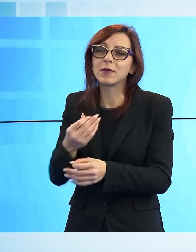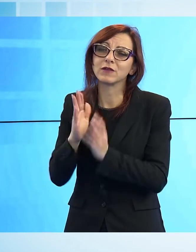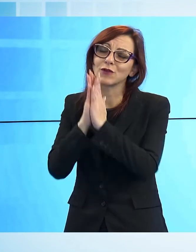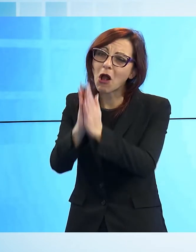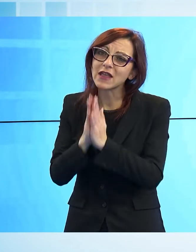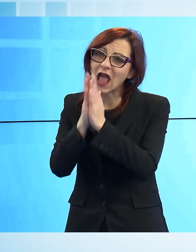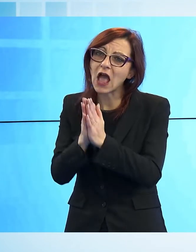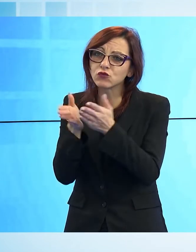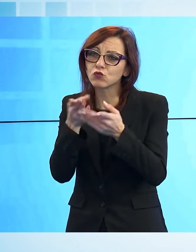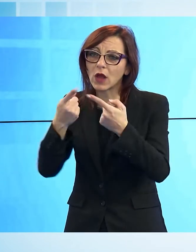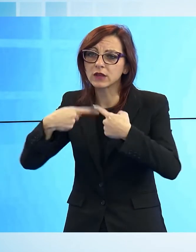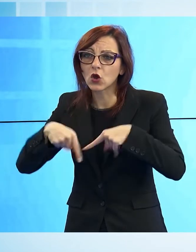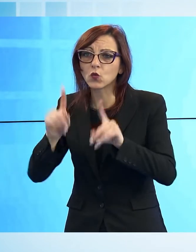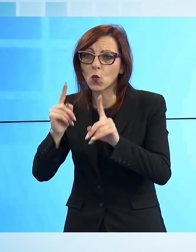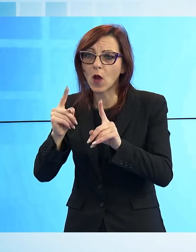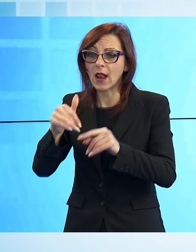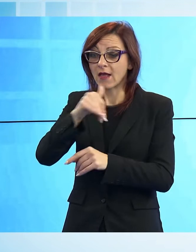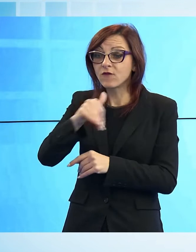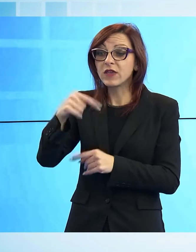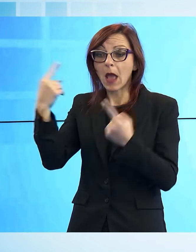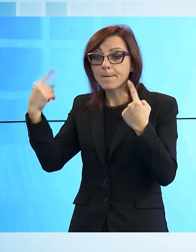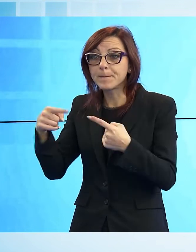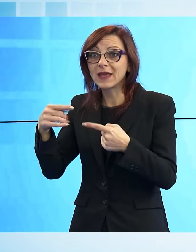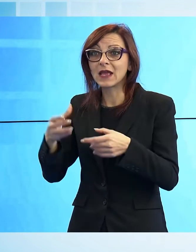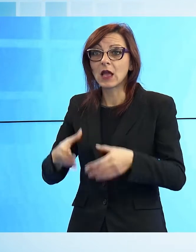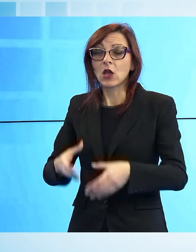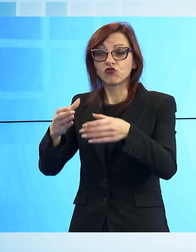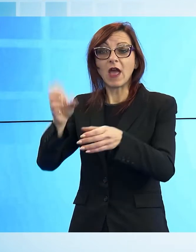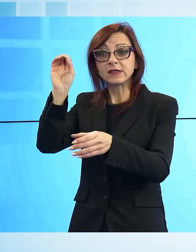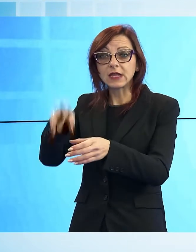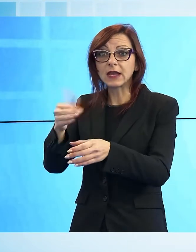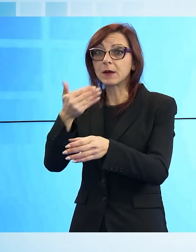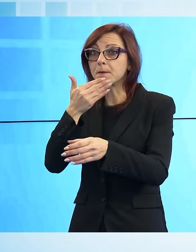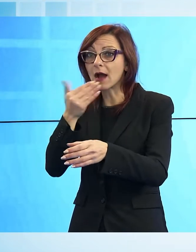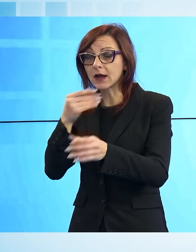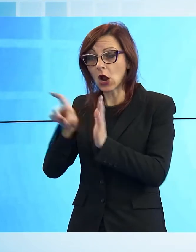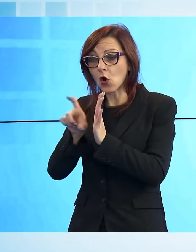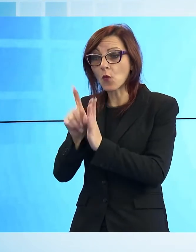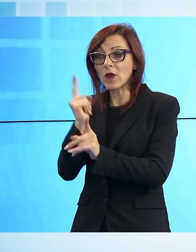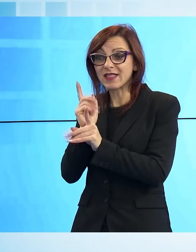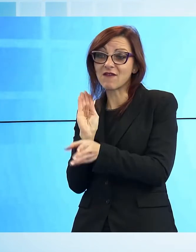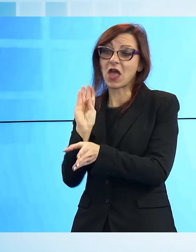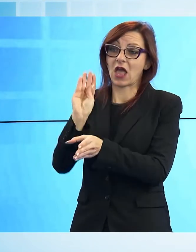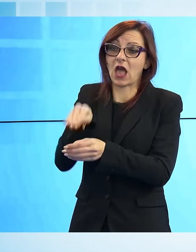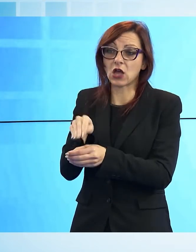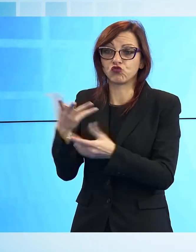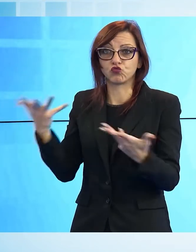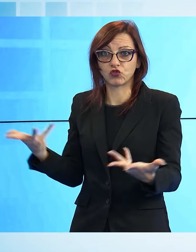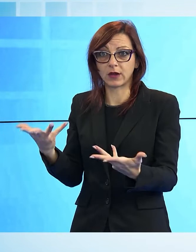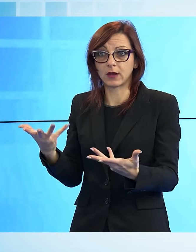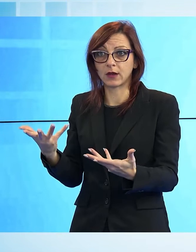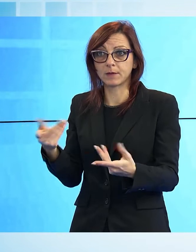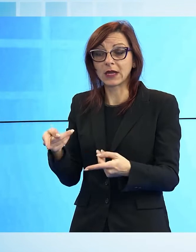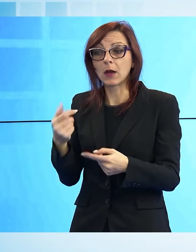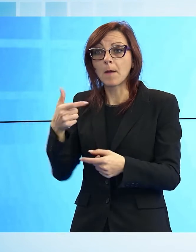chiesto che appunto queste vie prive di cestini vengano prese dal comune e qua vengano sistemati. Perché? Perché servono alle